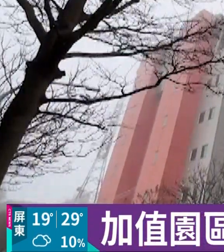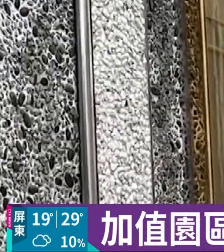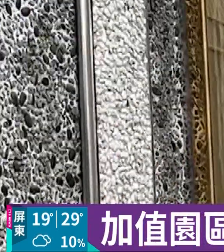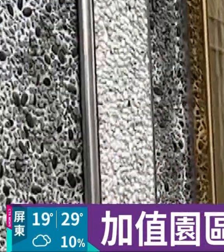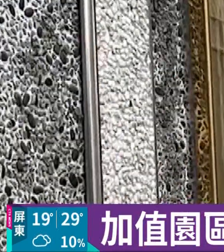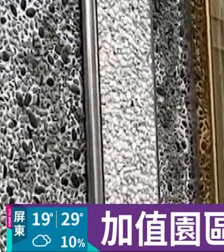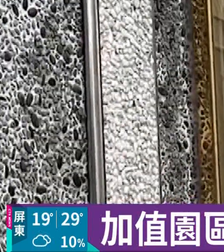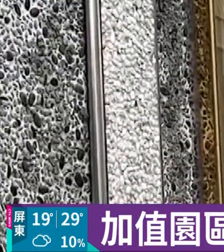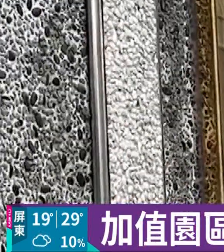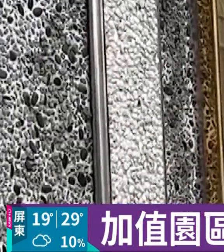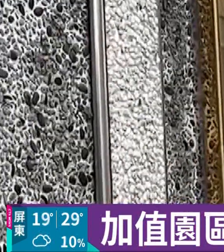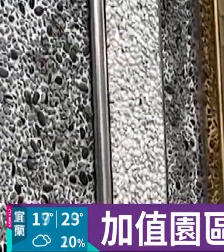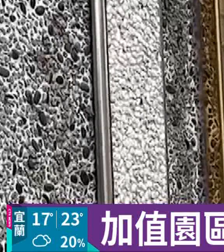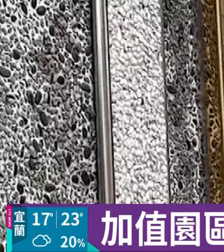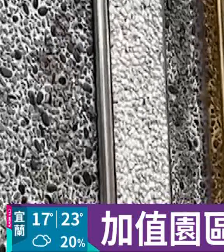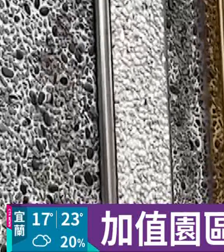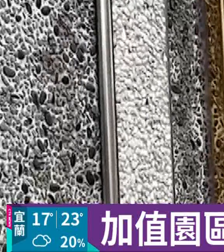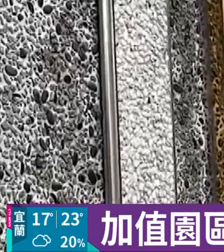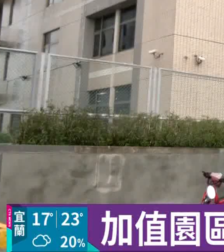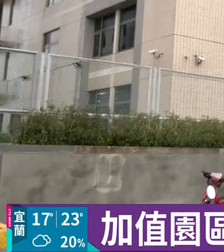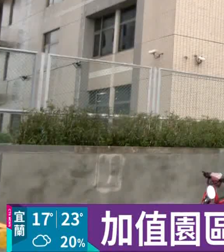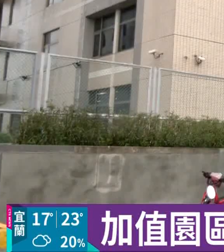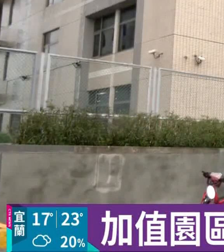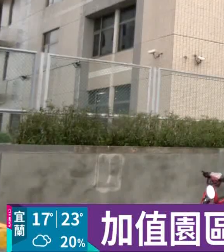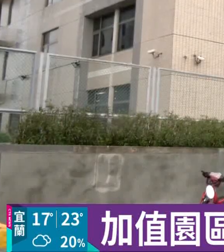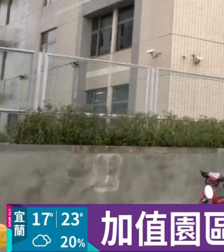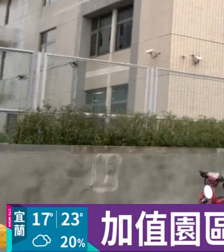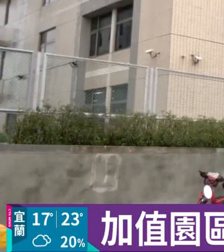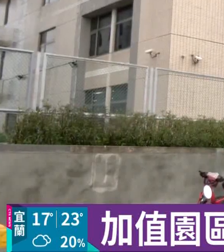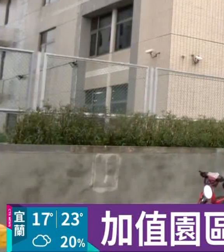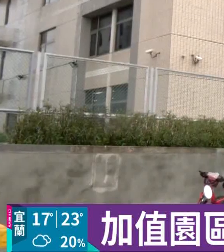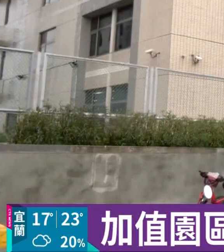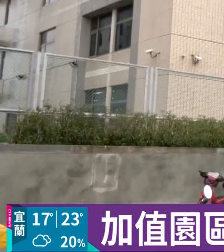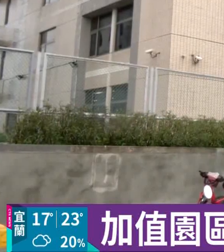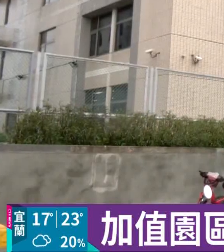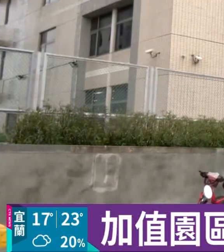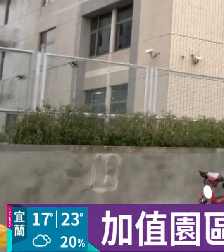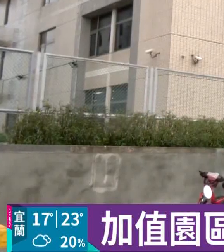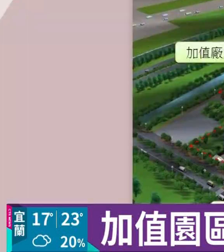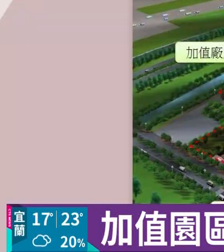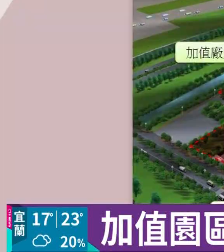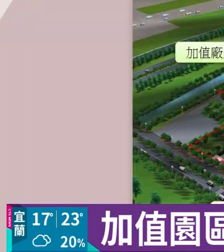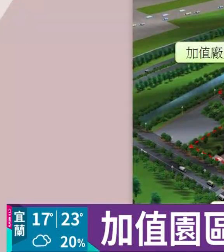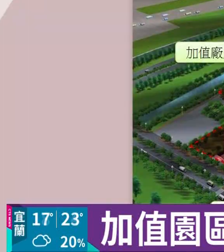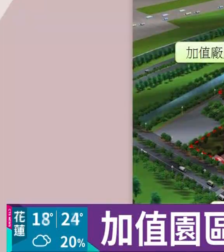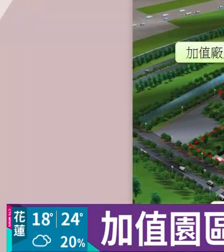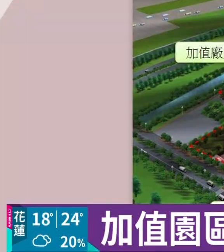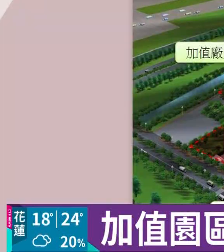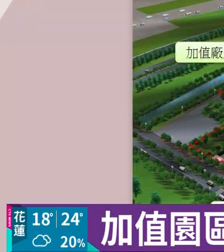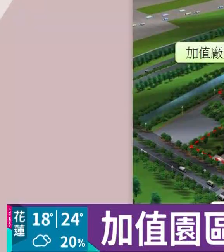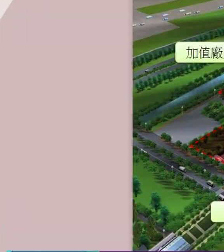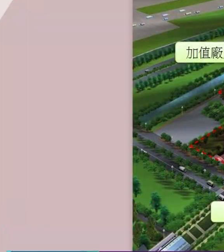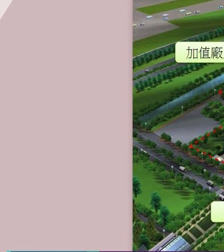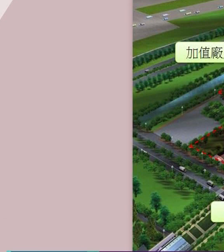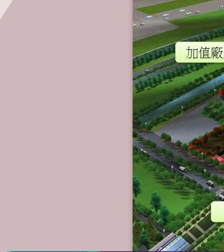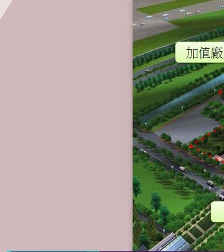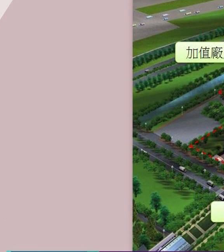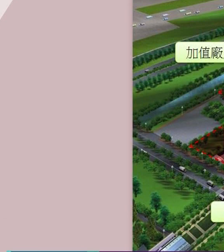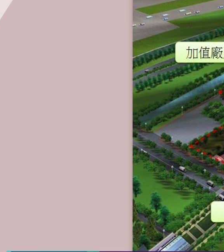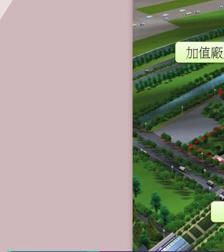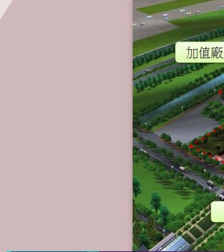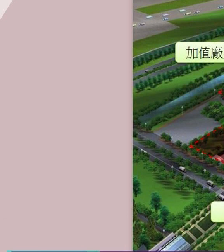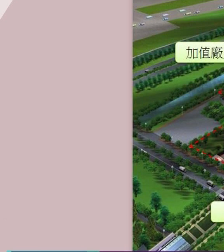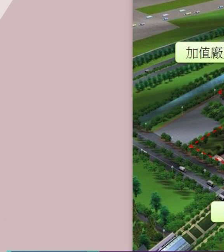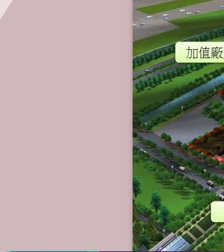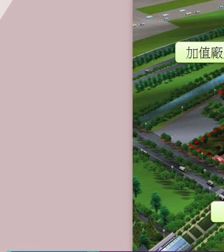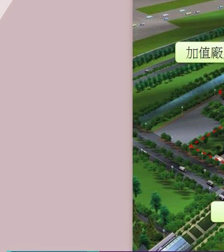园，新竹厂也受到影响。疫情扩散快，加职园区和远雄宿舍成了疫情红区，因为共用电梯、